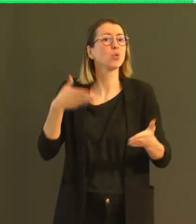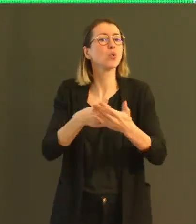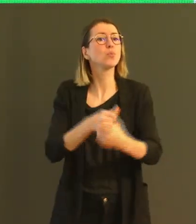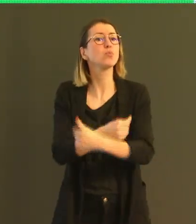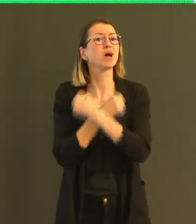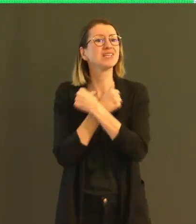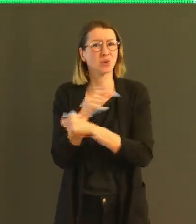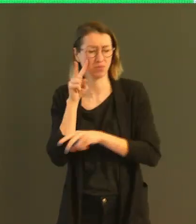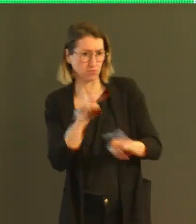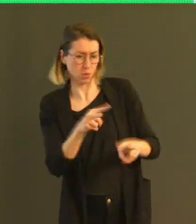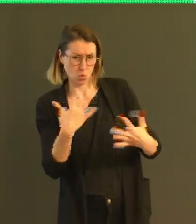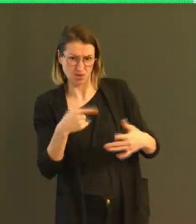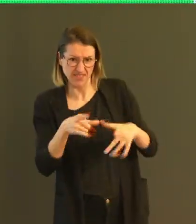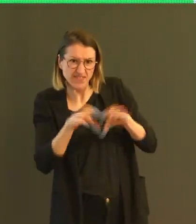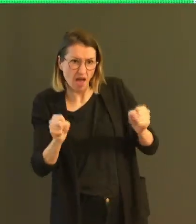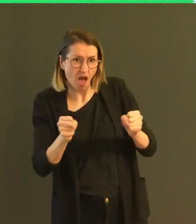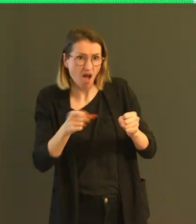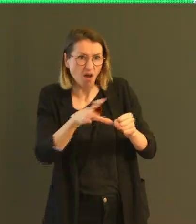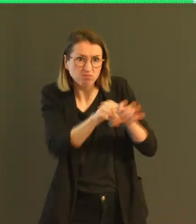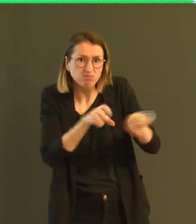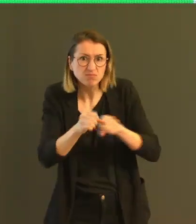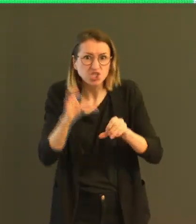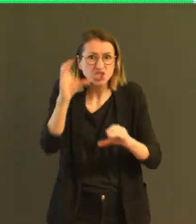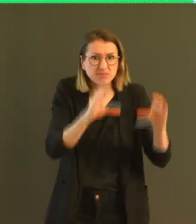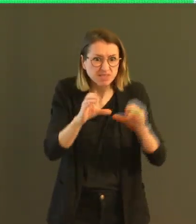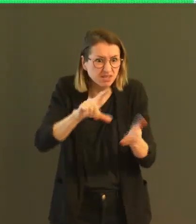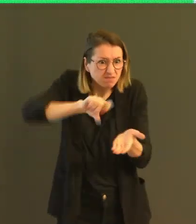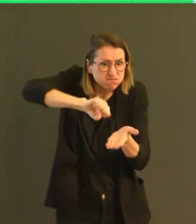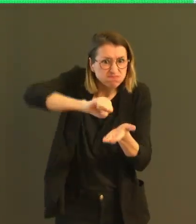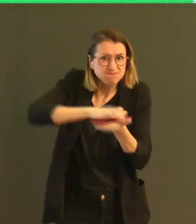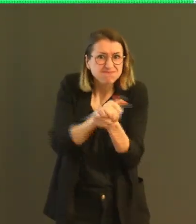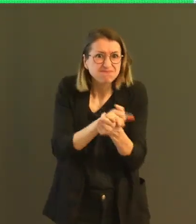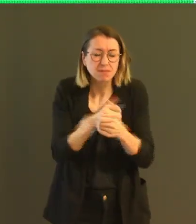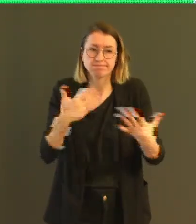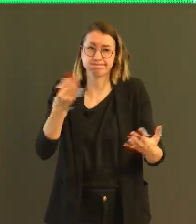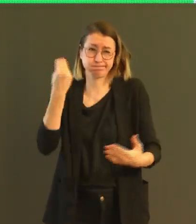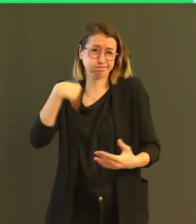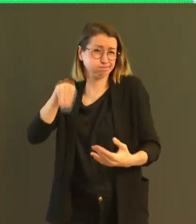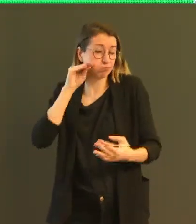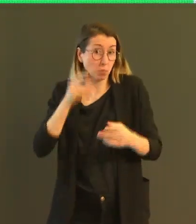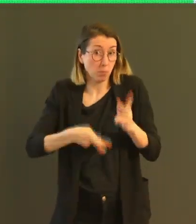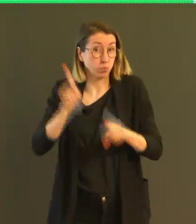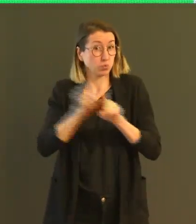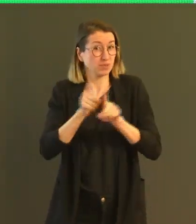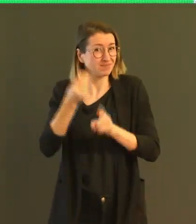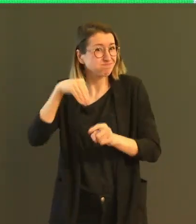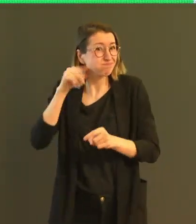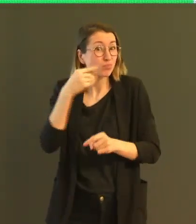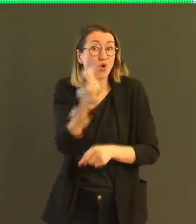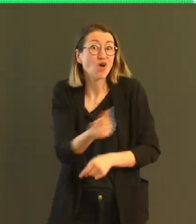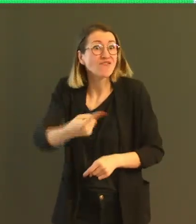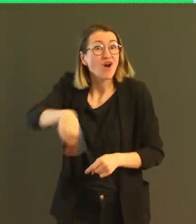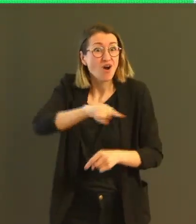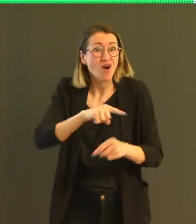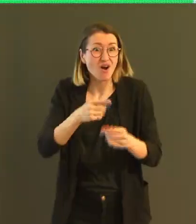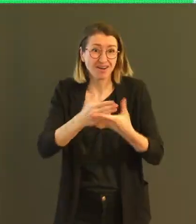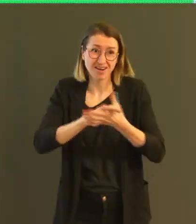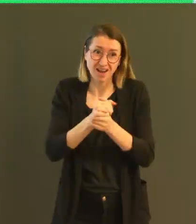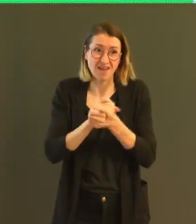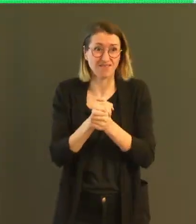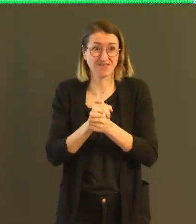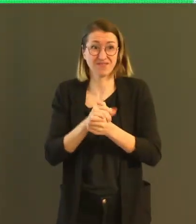enfants et je pense qu'il est important de surveiller et d'enseigner à ses enfants convenablement la manière de se désinfecter les mains